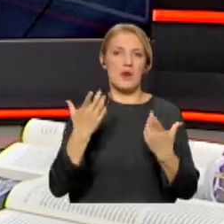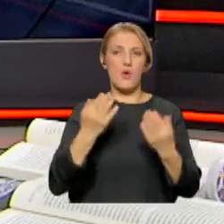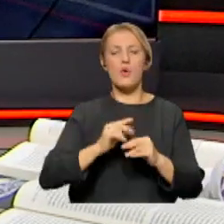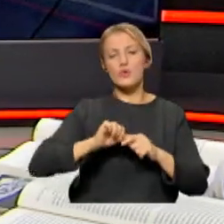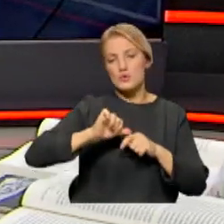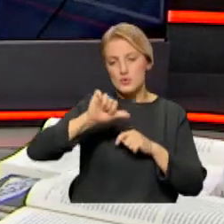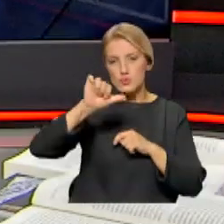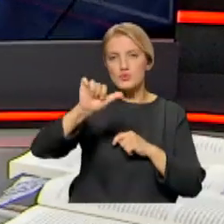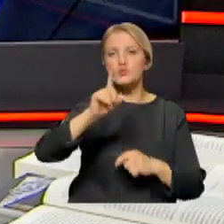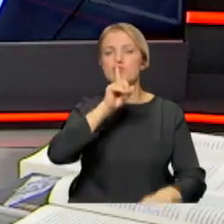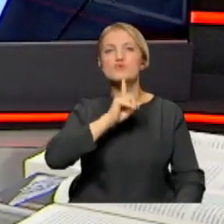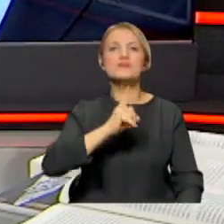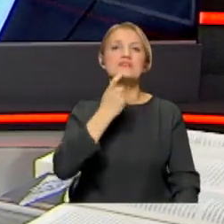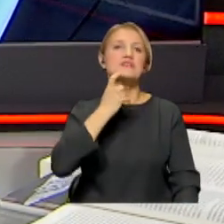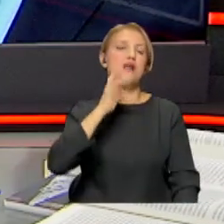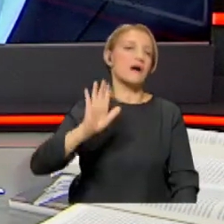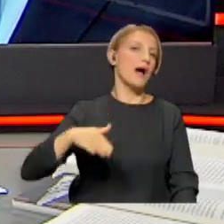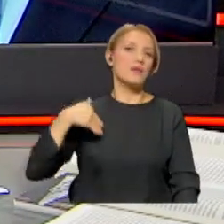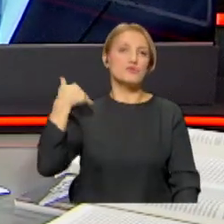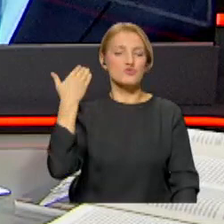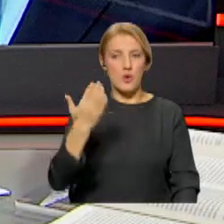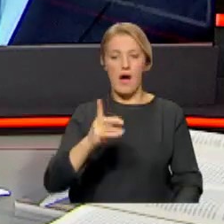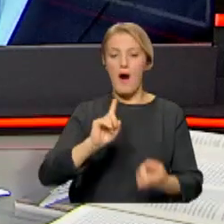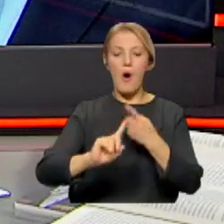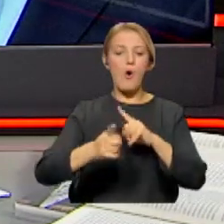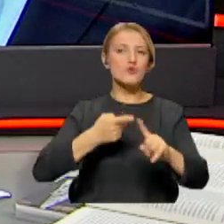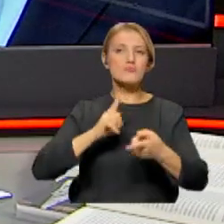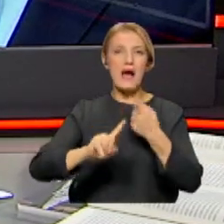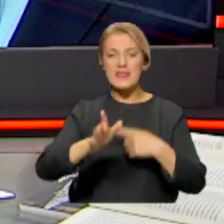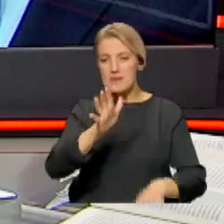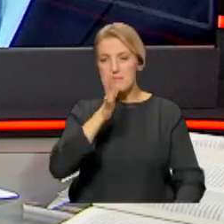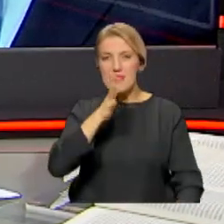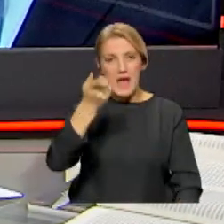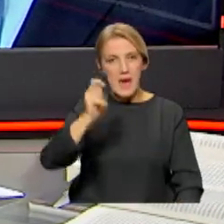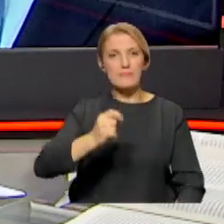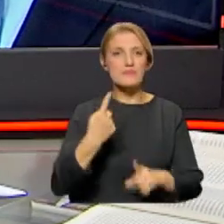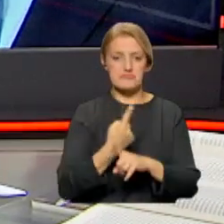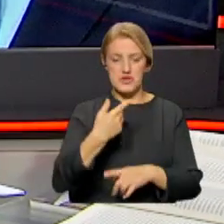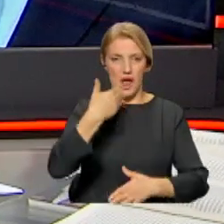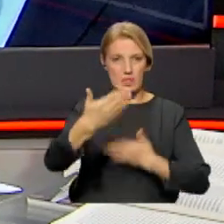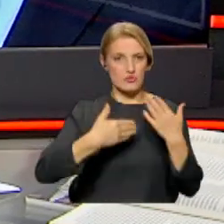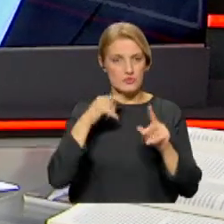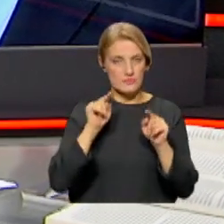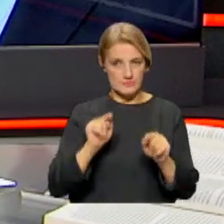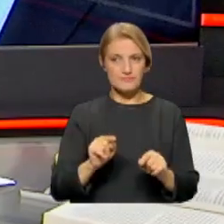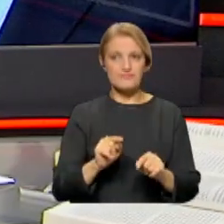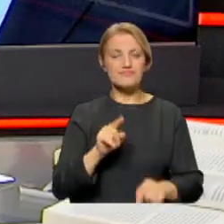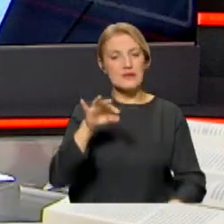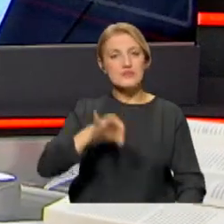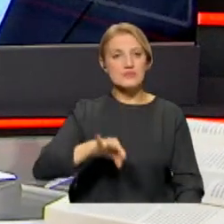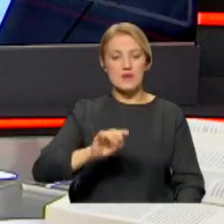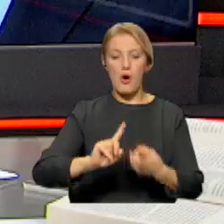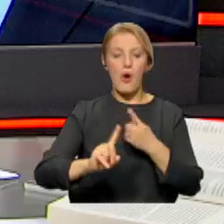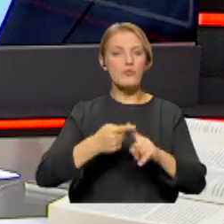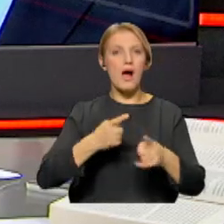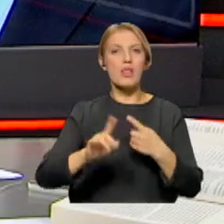edindiği uzun yüz yıllardan sonra yani Osmanlı'nın bile yaptığı bir şeyden bahsediyoruz Evet şimdi